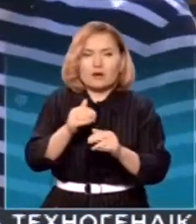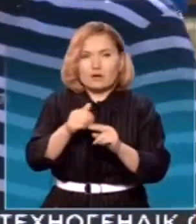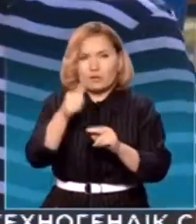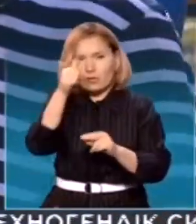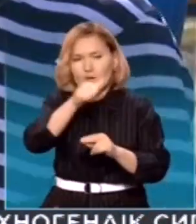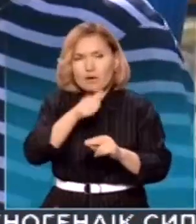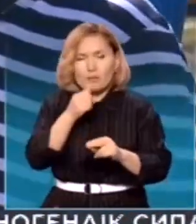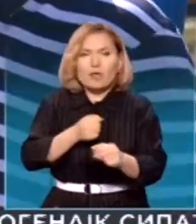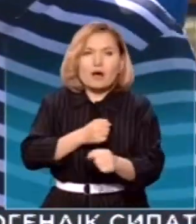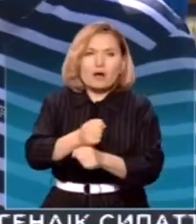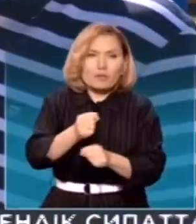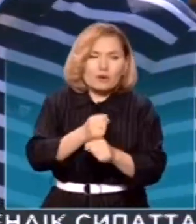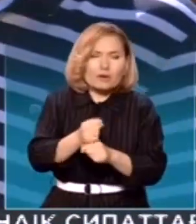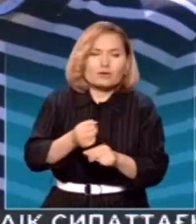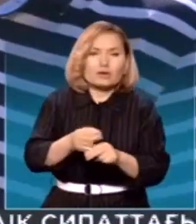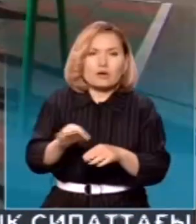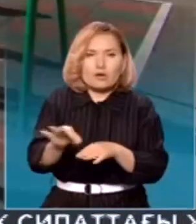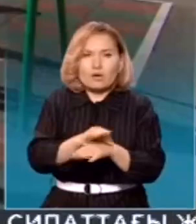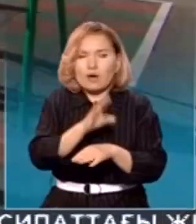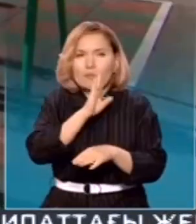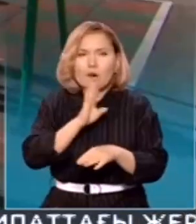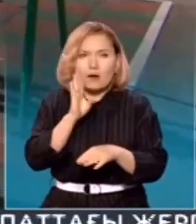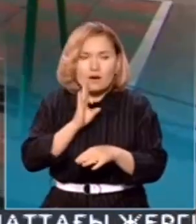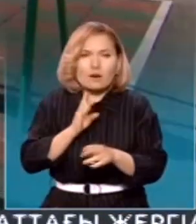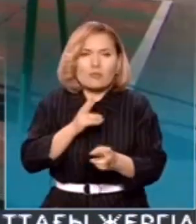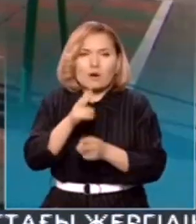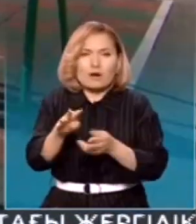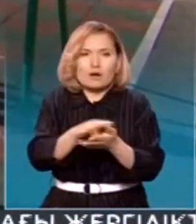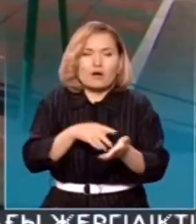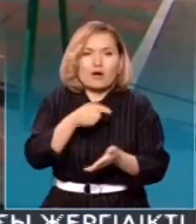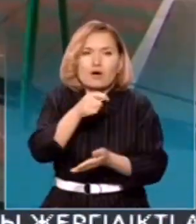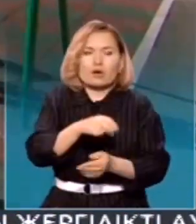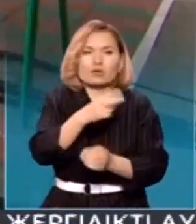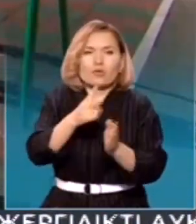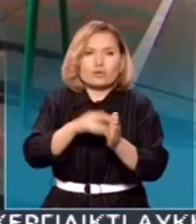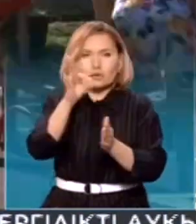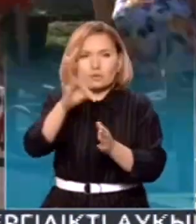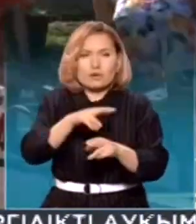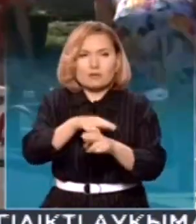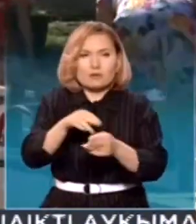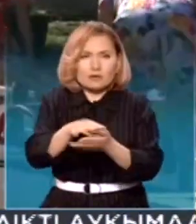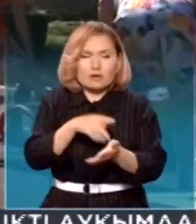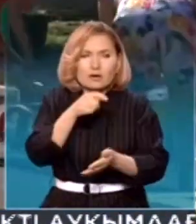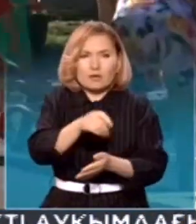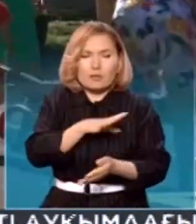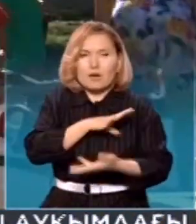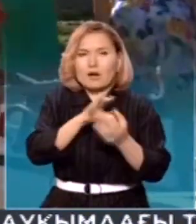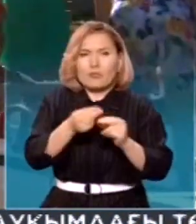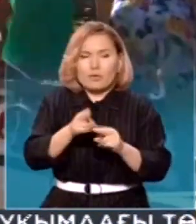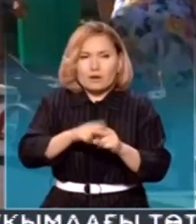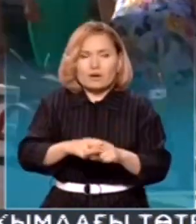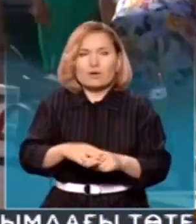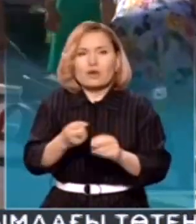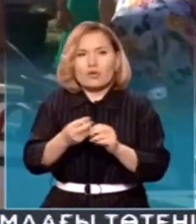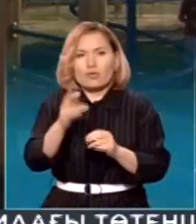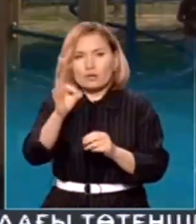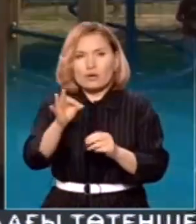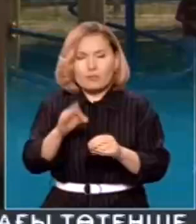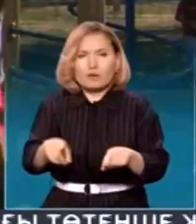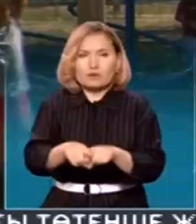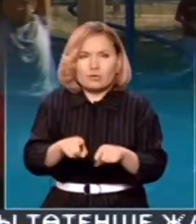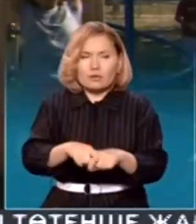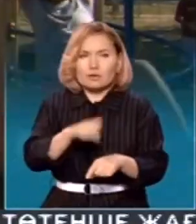бері қорлық көрдім деп хабарласқан келіншектердің небәрі 17% арыз жазған. Ал агрессорлардың 12% бұл